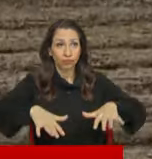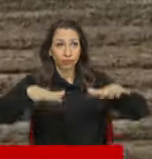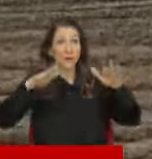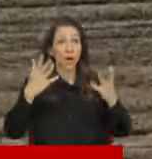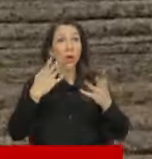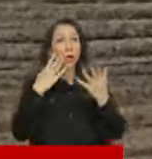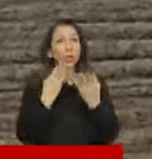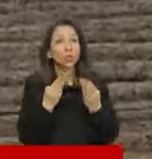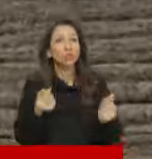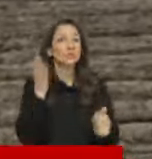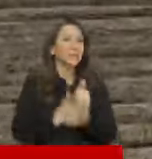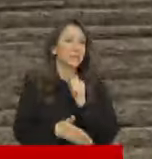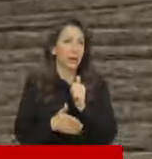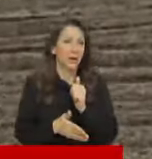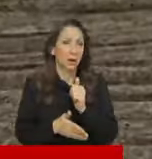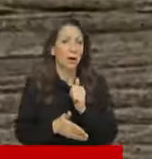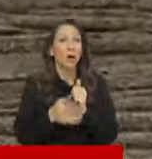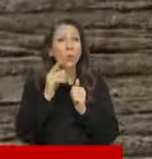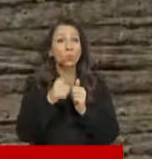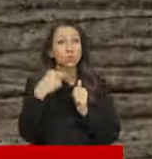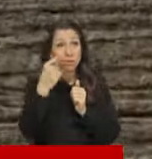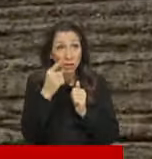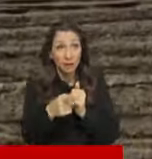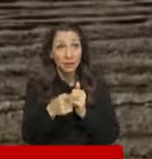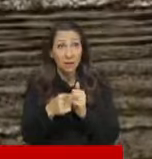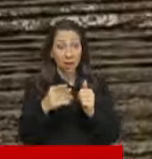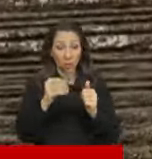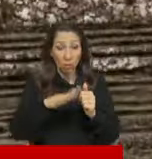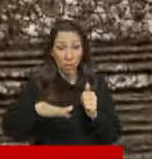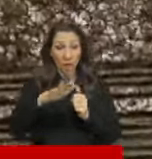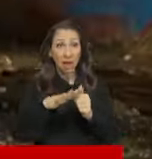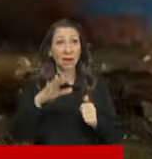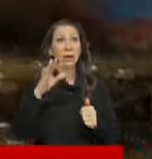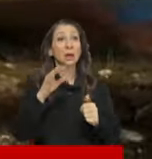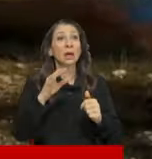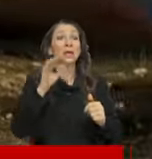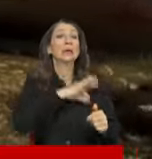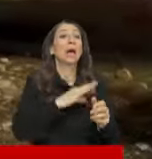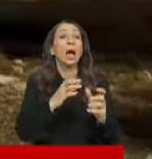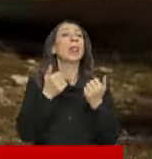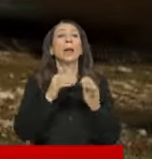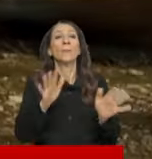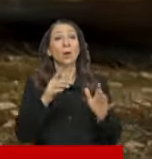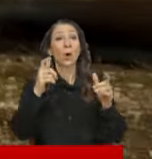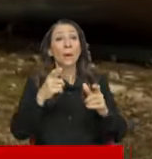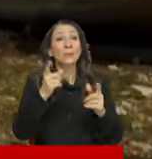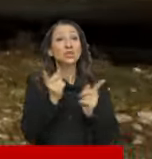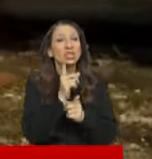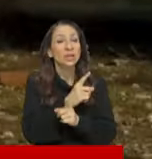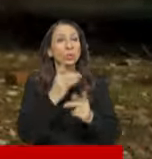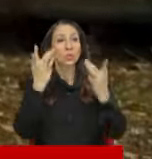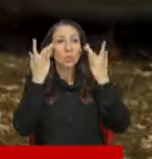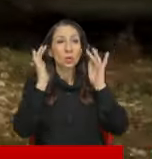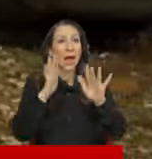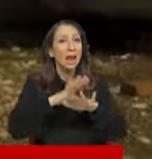ve kurutulması yasaktır E bu yolla Eee araziler kazanılamaz önlem alınmazsa bölgedeki biyoçeşitlilik ve